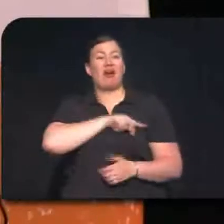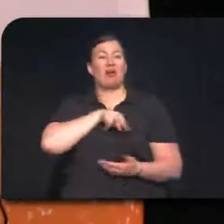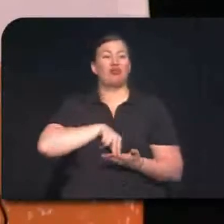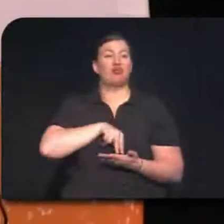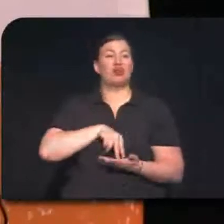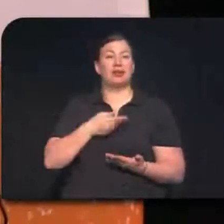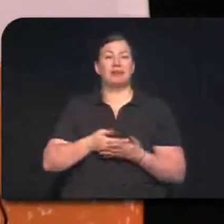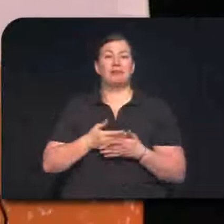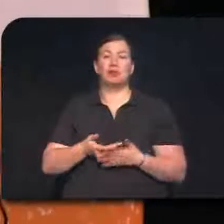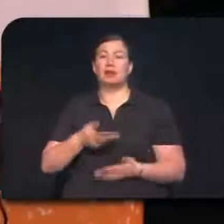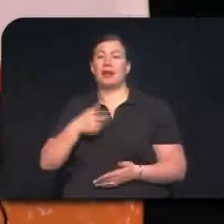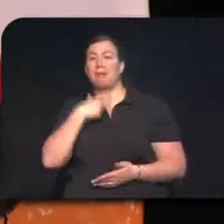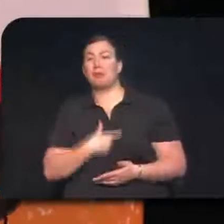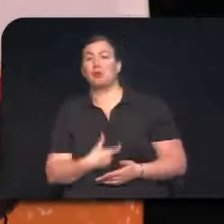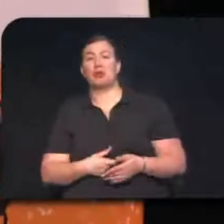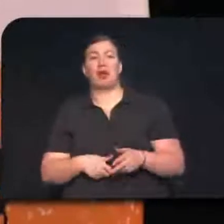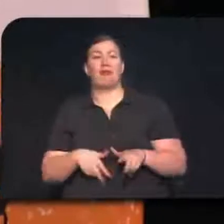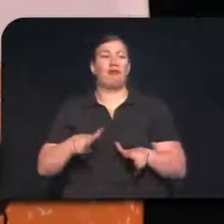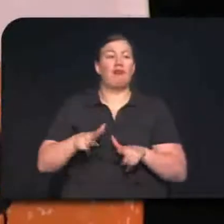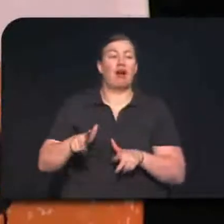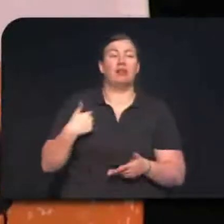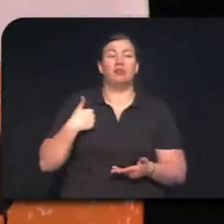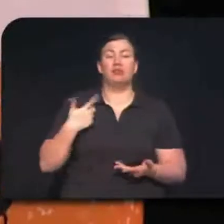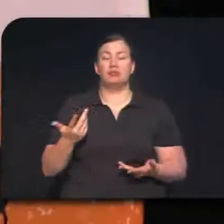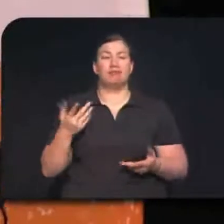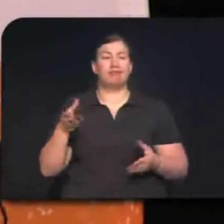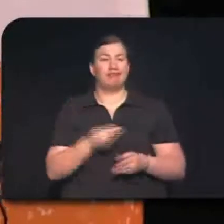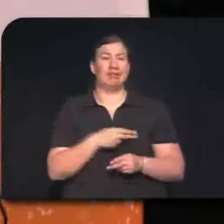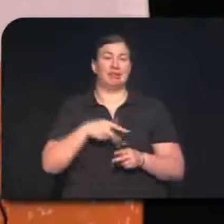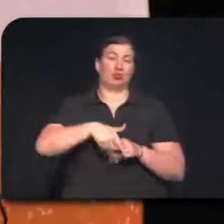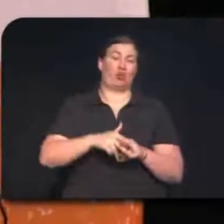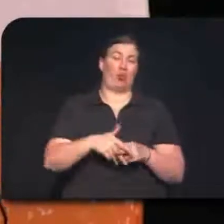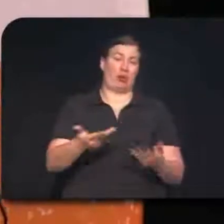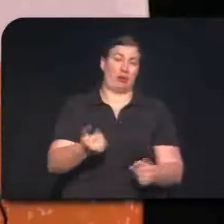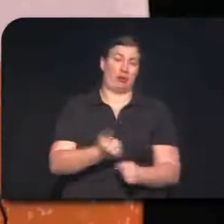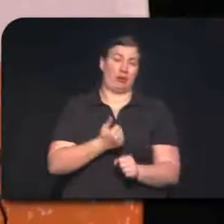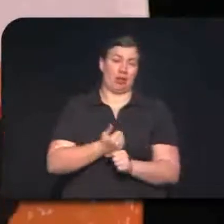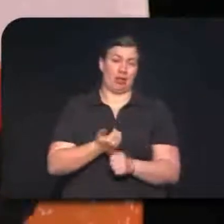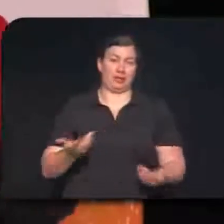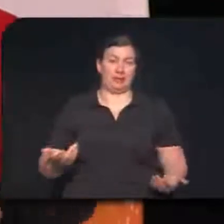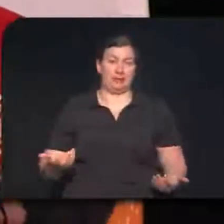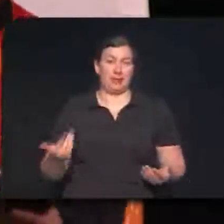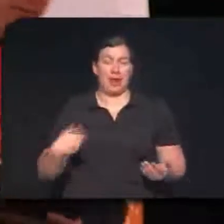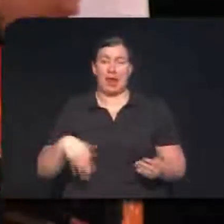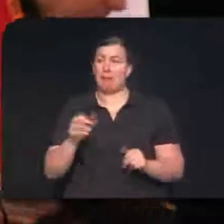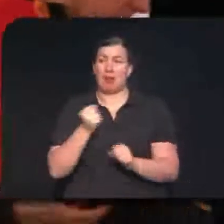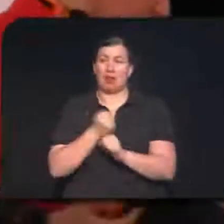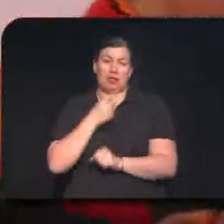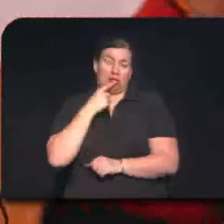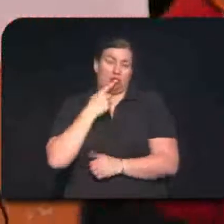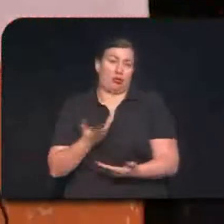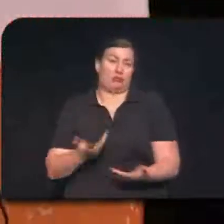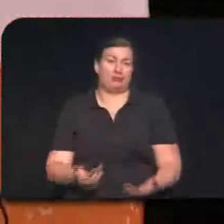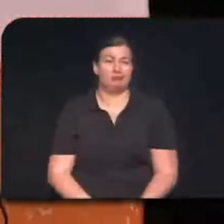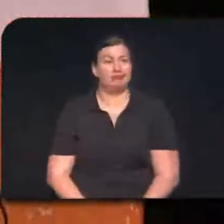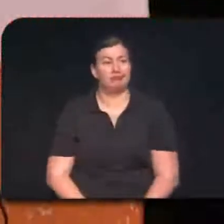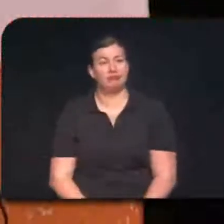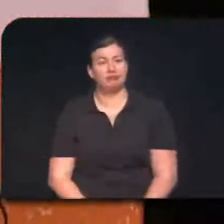Bundesverband eben mit so einem Tool machen wer ist dazu eigentlich nicht zu sagen